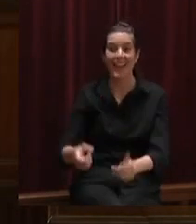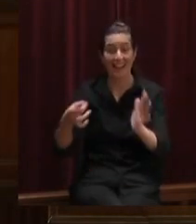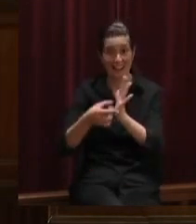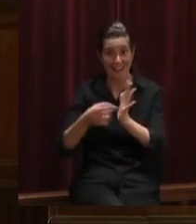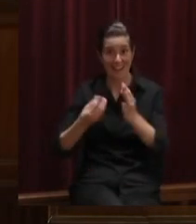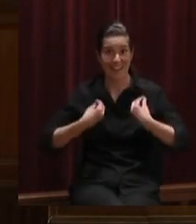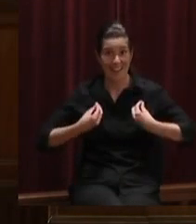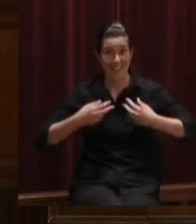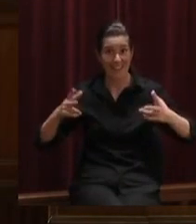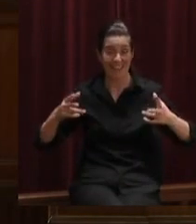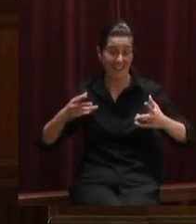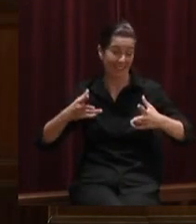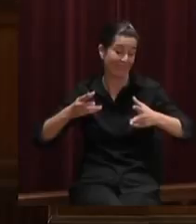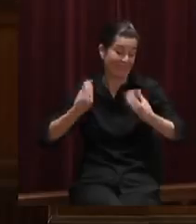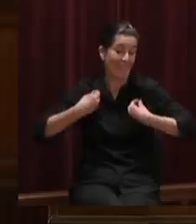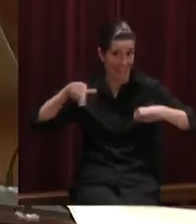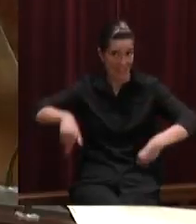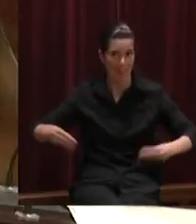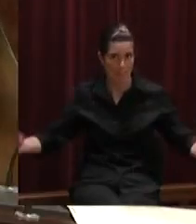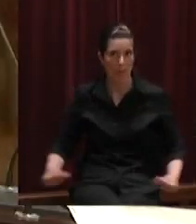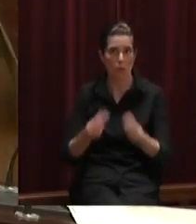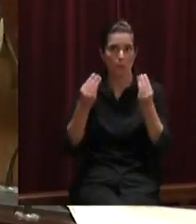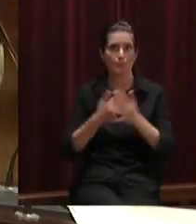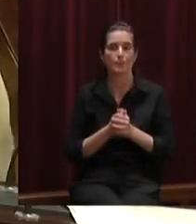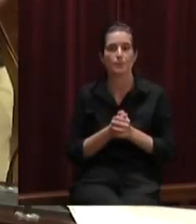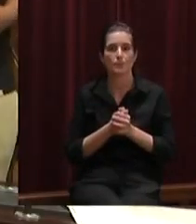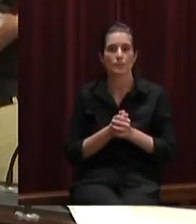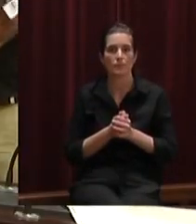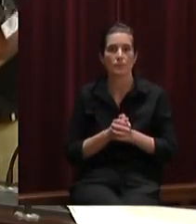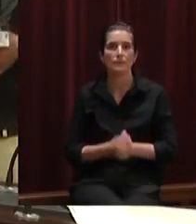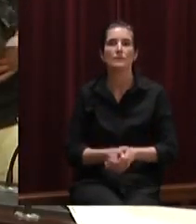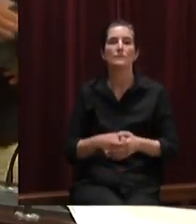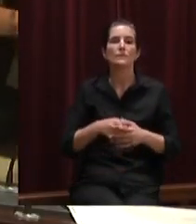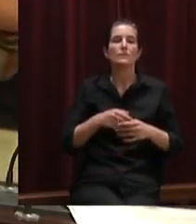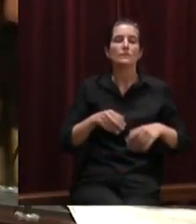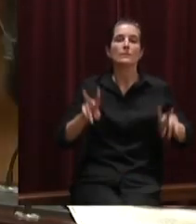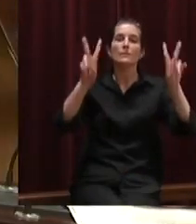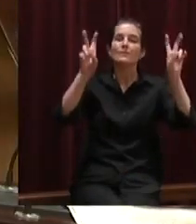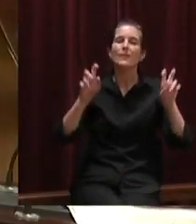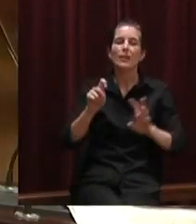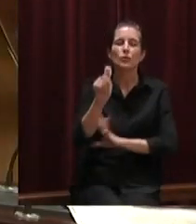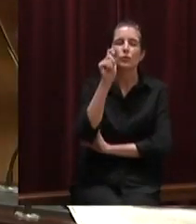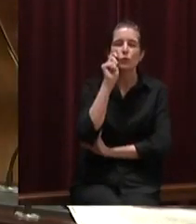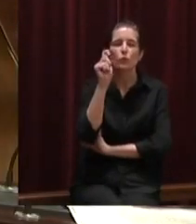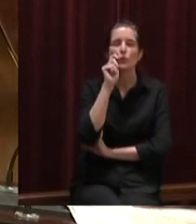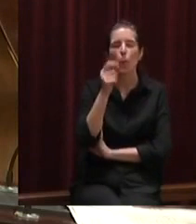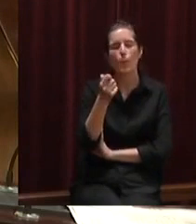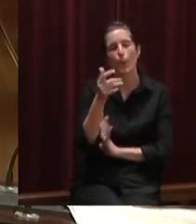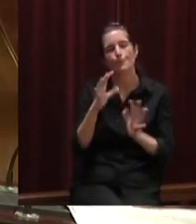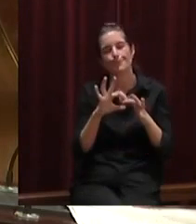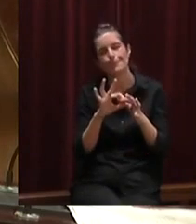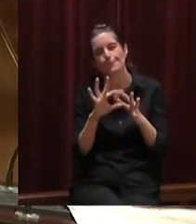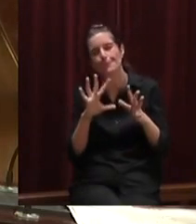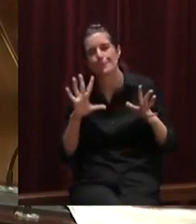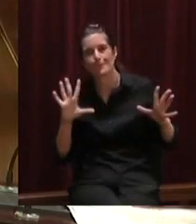residents. Encara que a vegades el renou del debat faci pensar que les posicions entorn al turisme estan més allunyades, crec